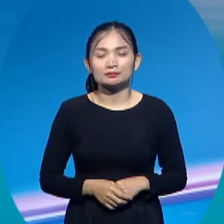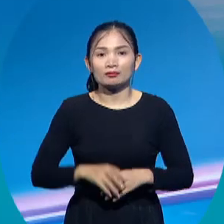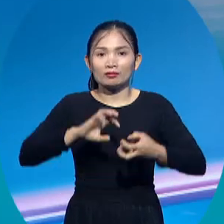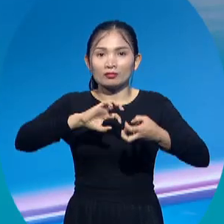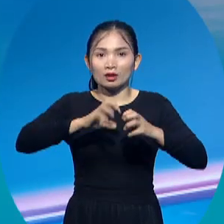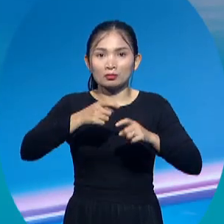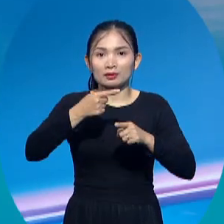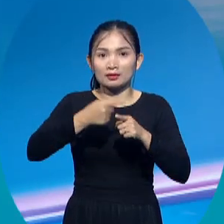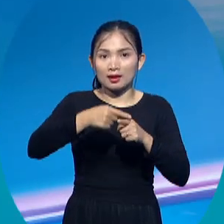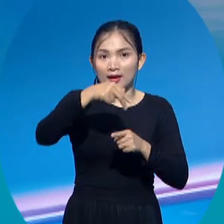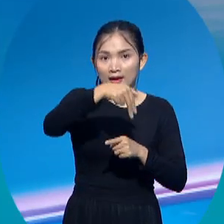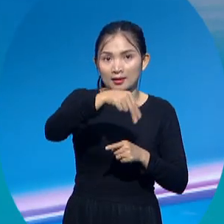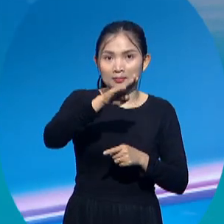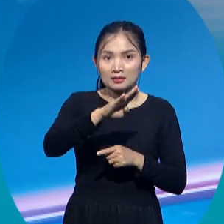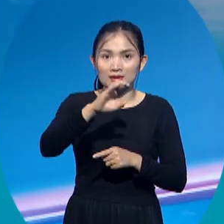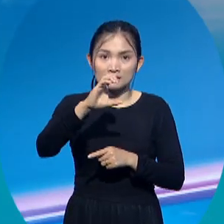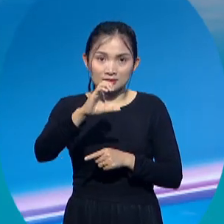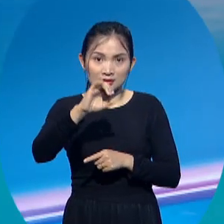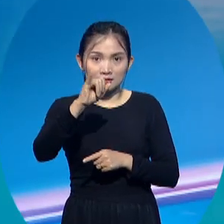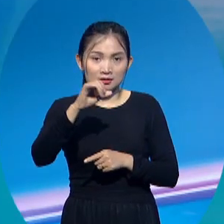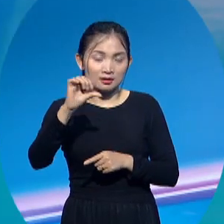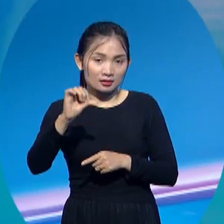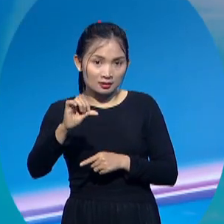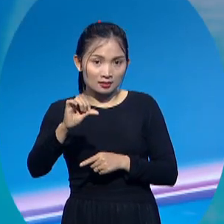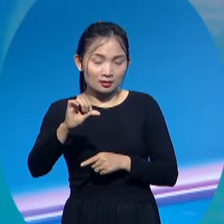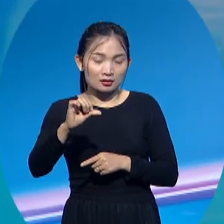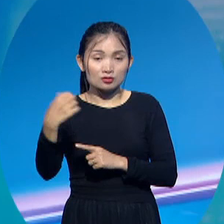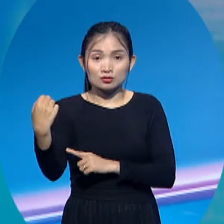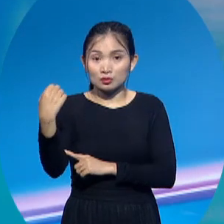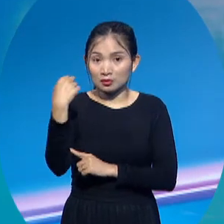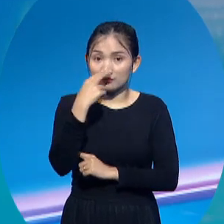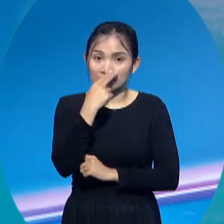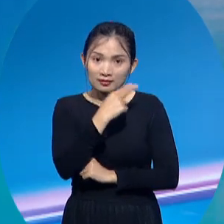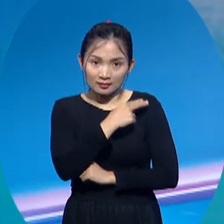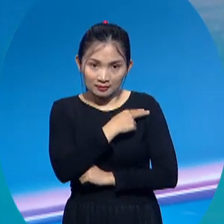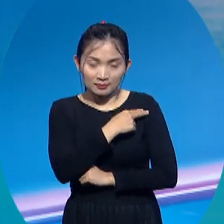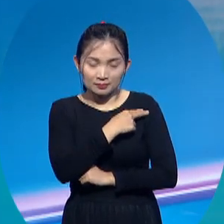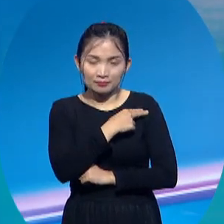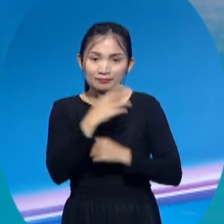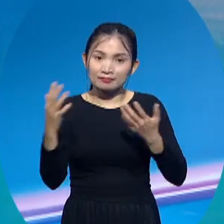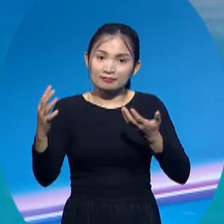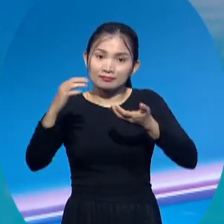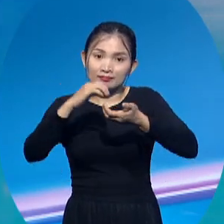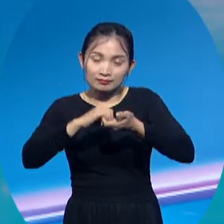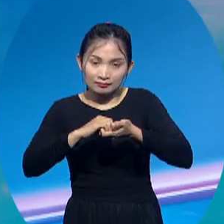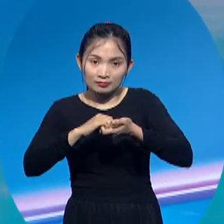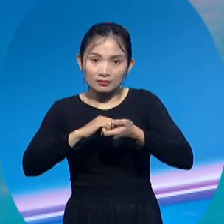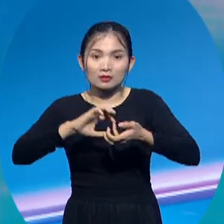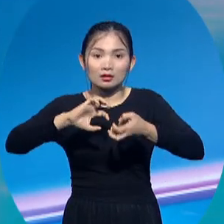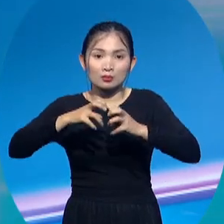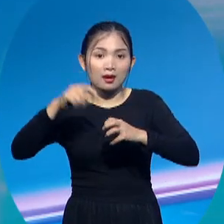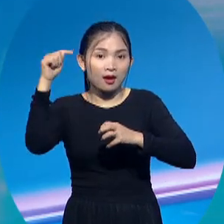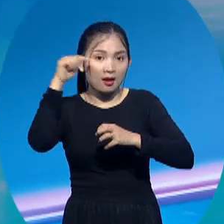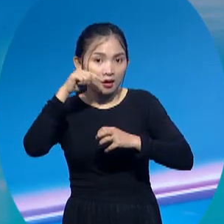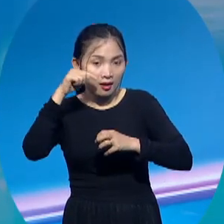công ty trách nhiệm hữu hạn MBC Health and Beauty Việt Nam đã ký kết hợp tác với công ty trách nhiệm hữu hạn Fortis Nhật Bản, phân phối độc quyền sản phẩm chăm sóc